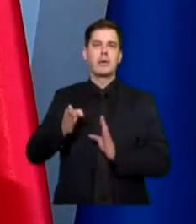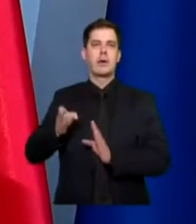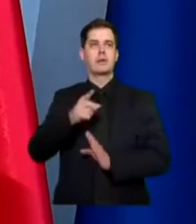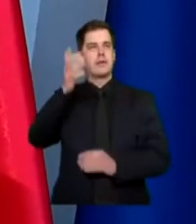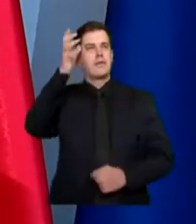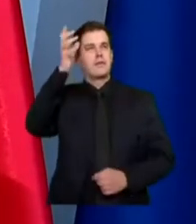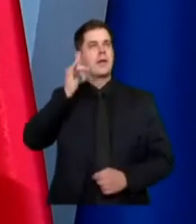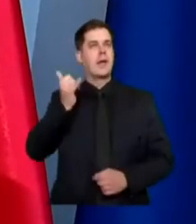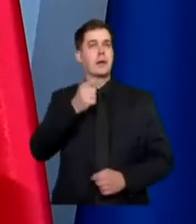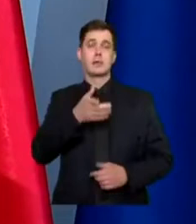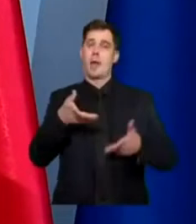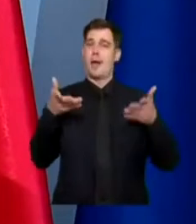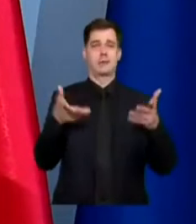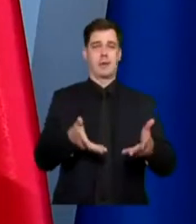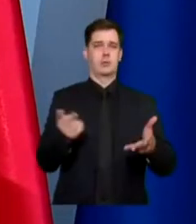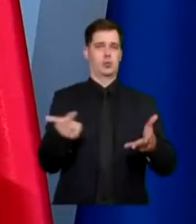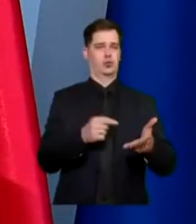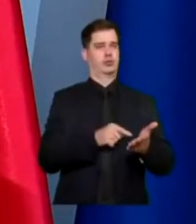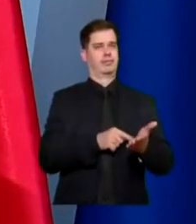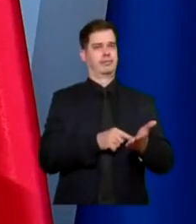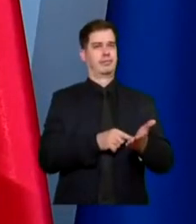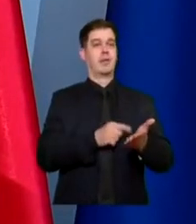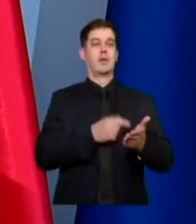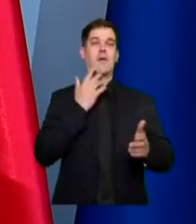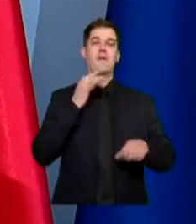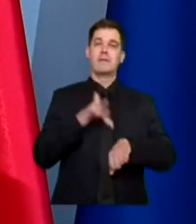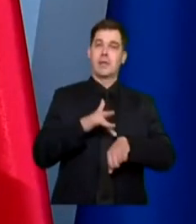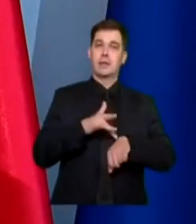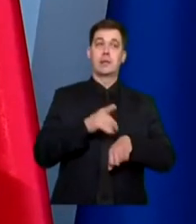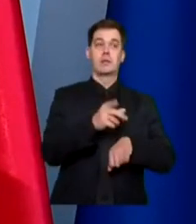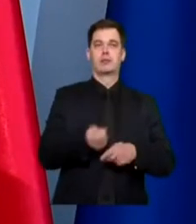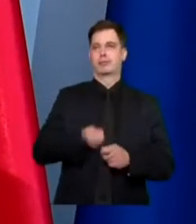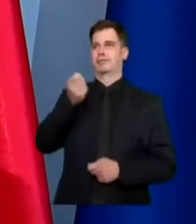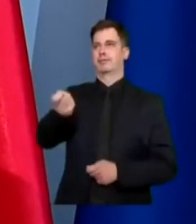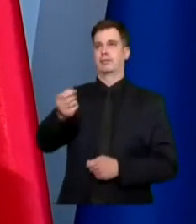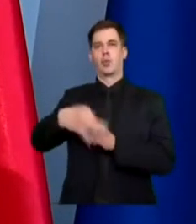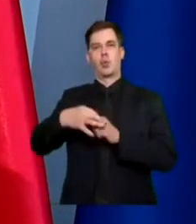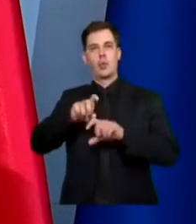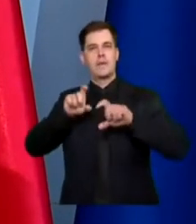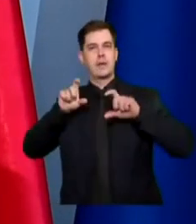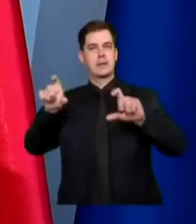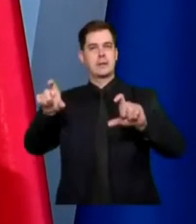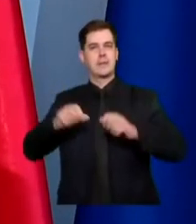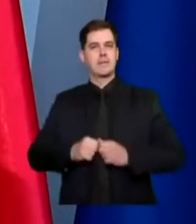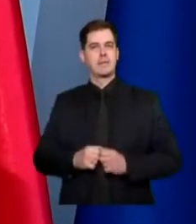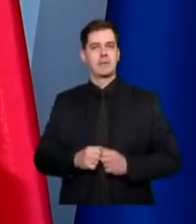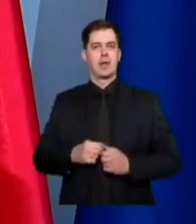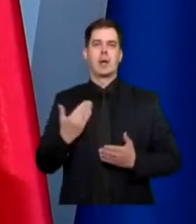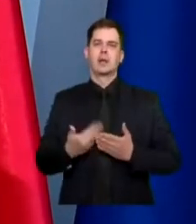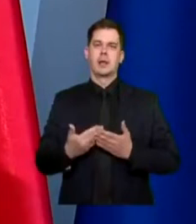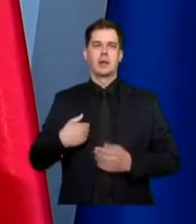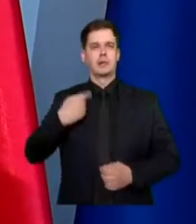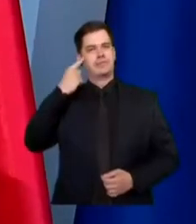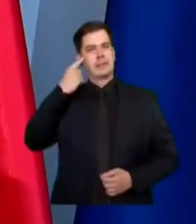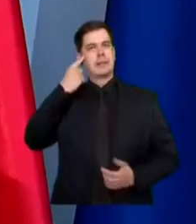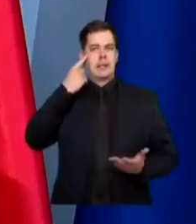uczniowie i na tej podstawie dokonywać rekrutacji czy do szkół średnich, czy do uczelni. Dlatego też